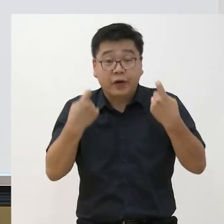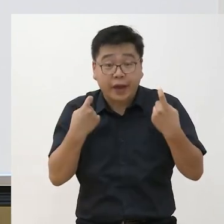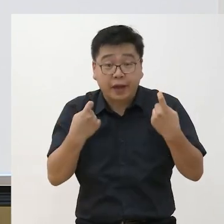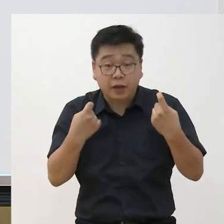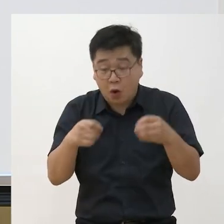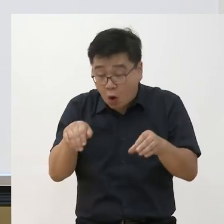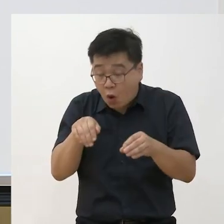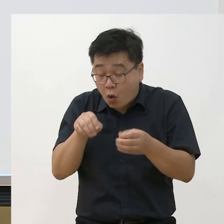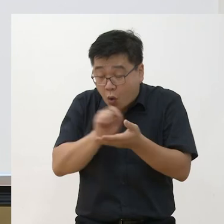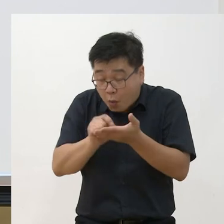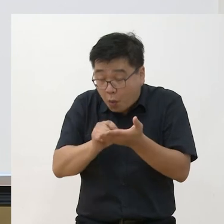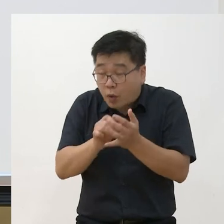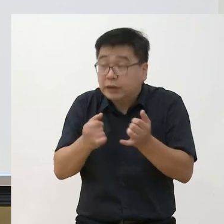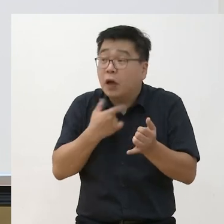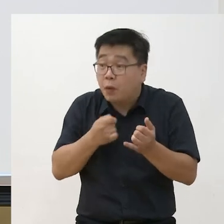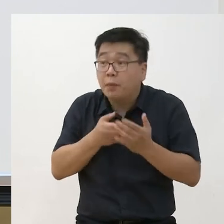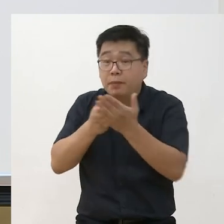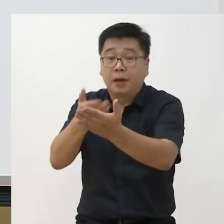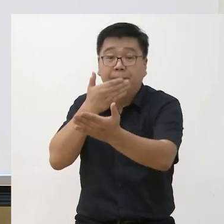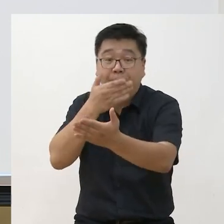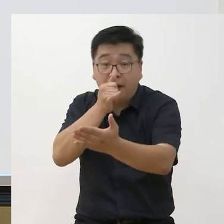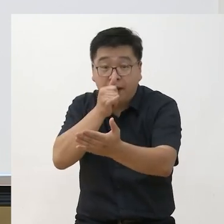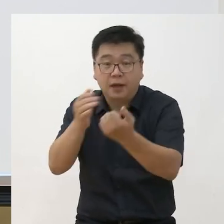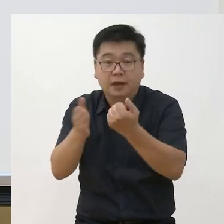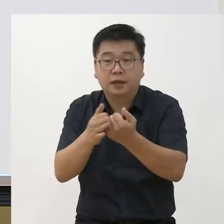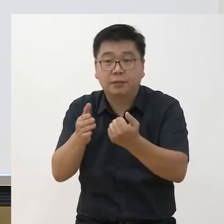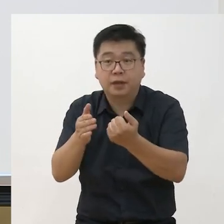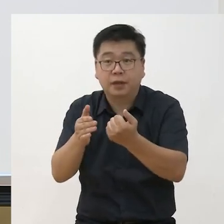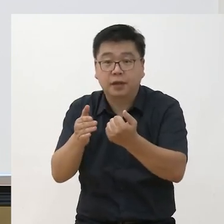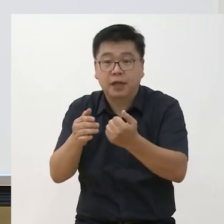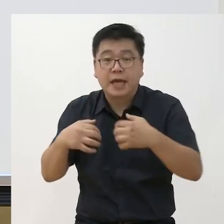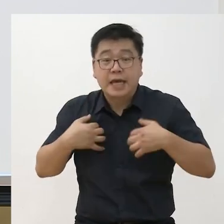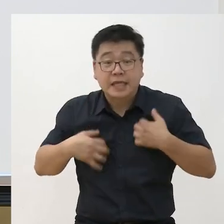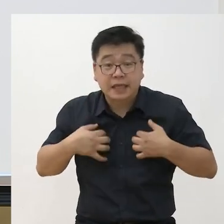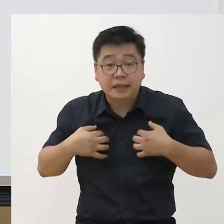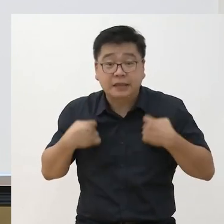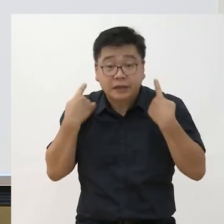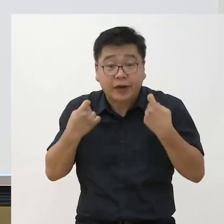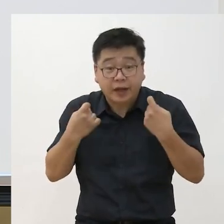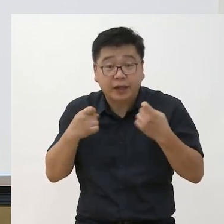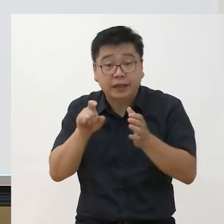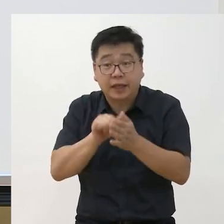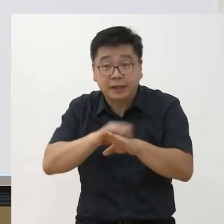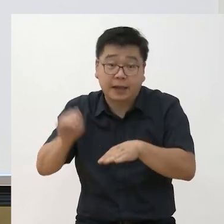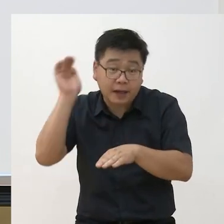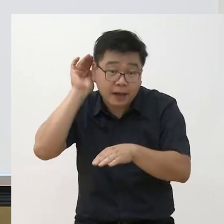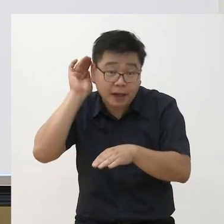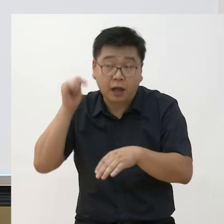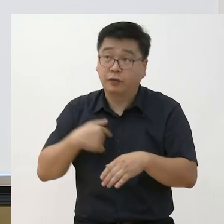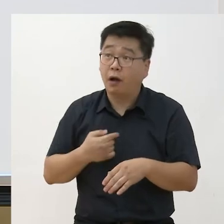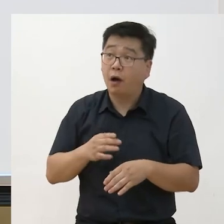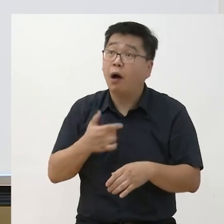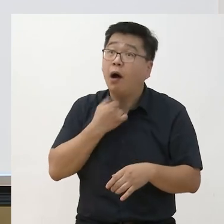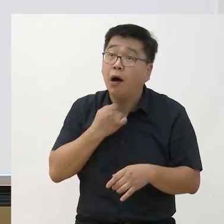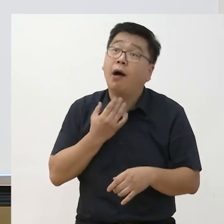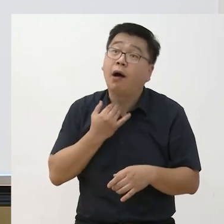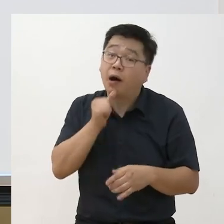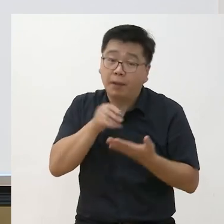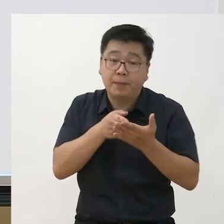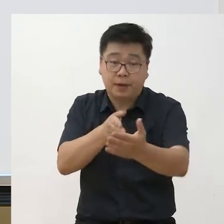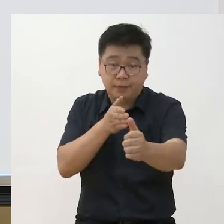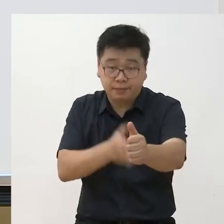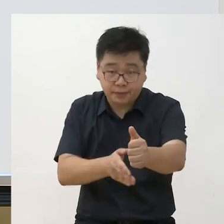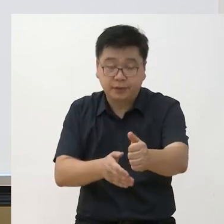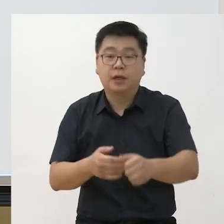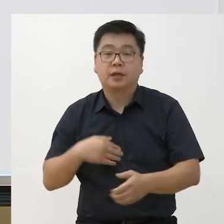분야가 신청할 수 있기 때문에 그 해당 그 설명 단계에서 충분히 그 듣고 이렇게 좀 그 참고하시면 되겠습니다.